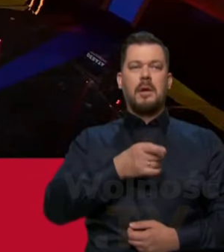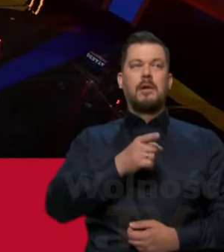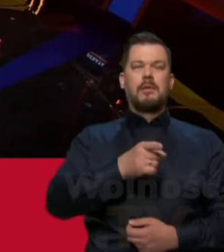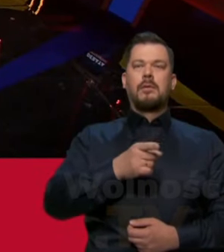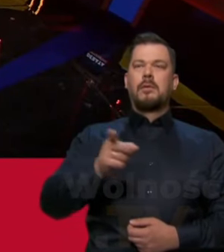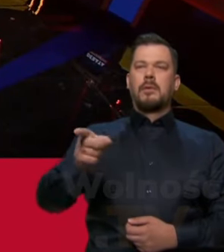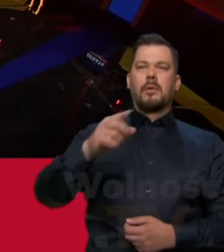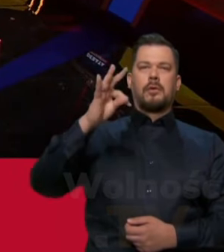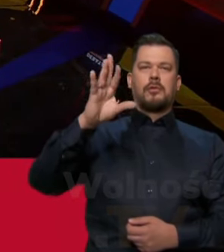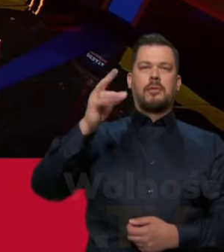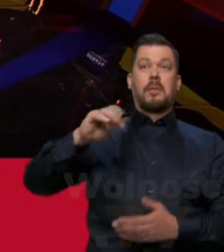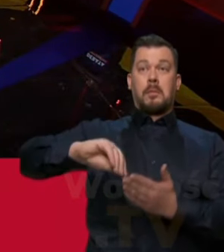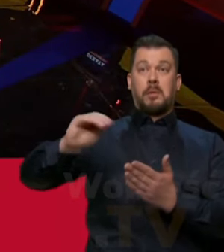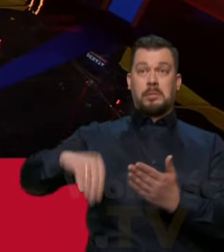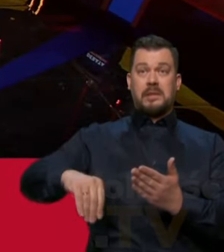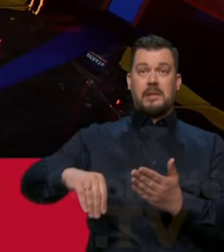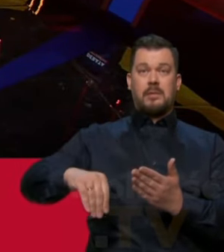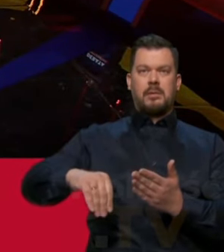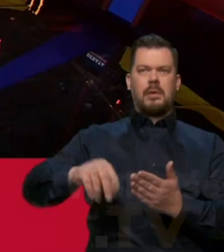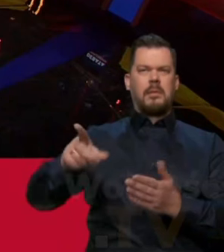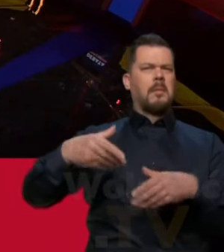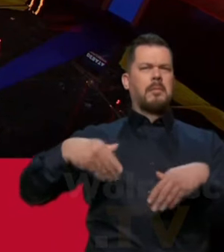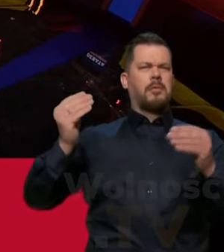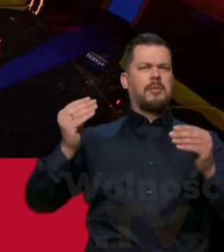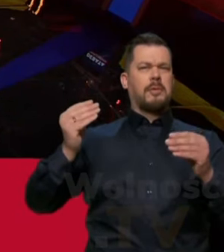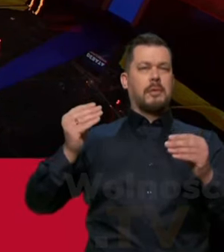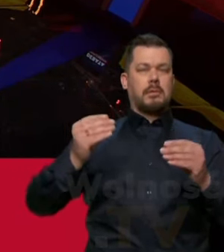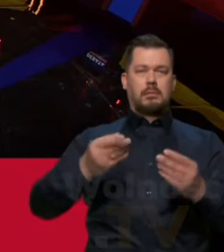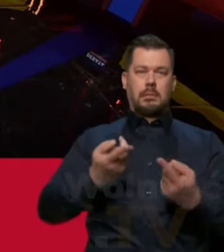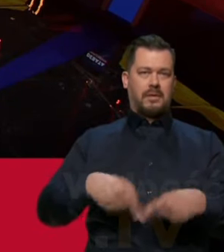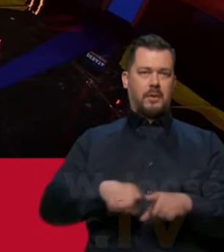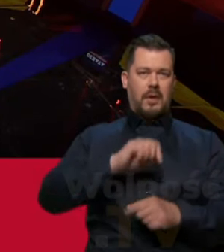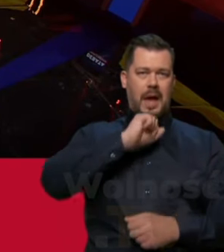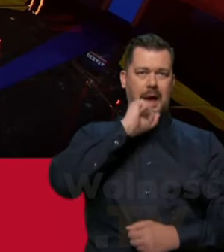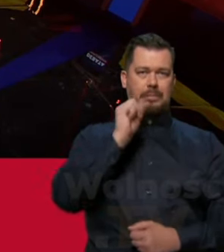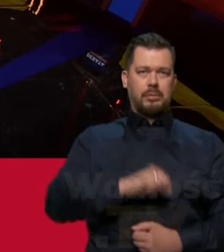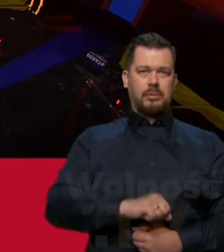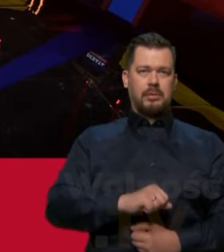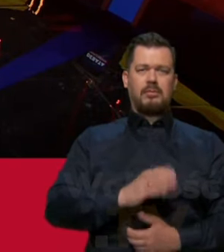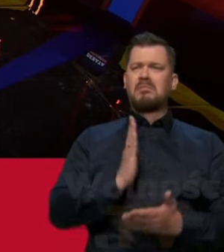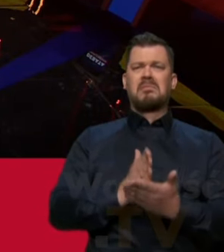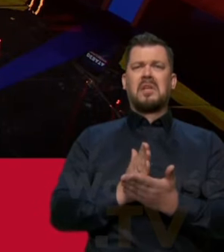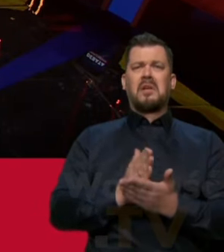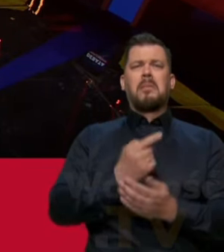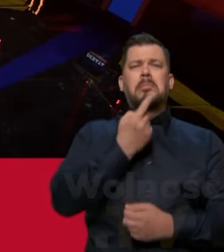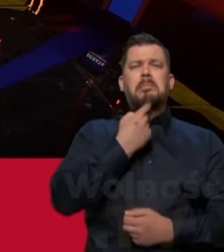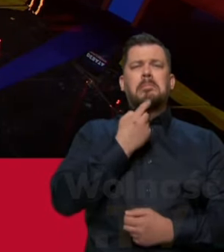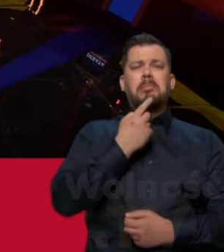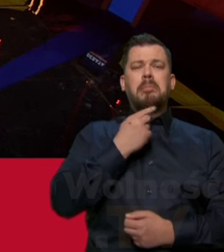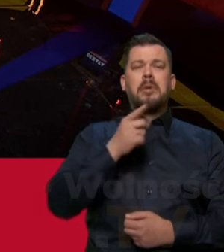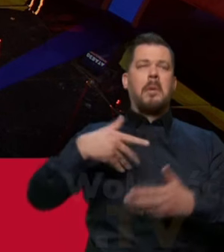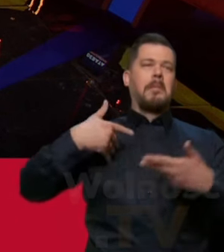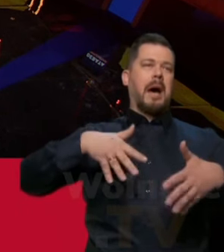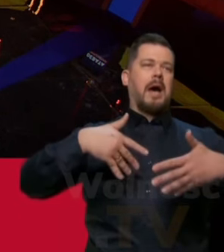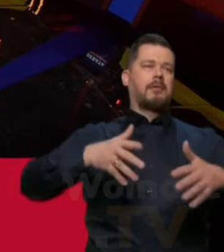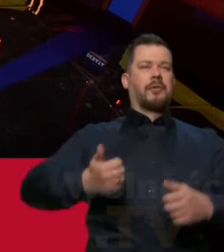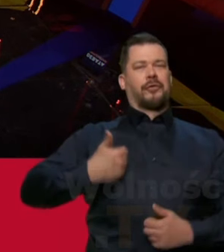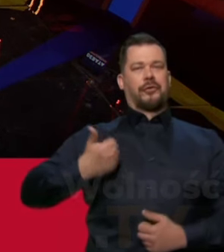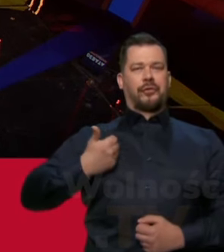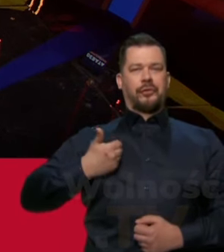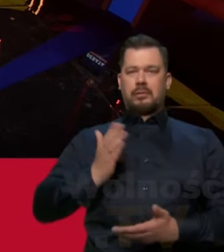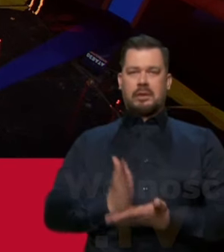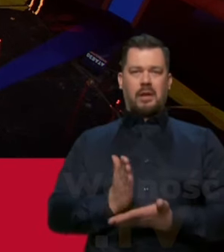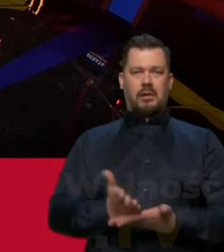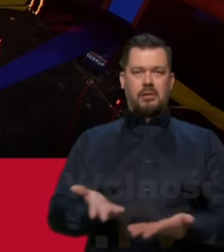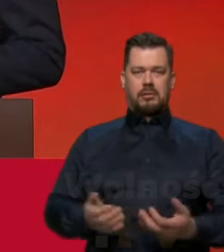którą pan prezydent podpisał na początku tej kadencji, nie zostało zbyt wiele poza balansowaniem się na Marszu Równości. Trzeba to